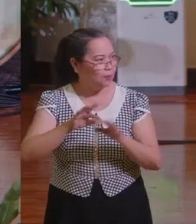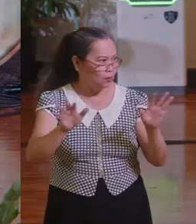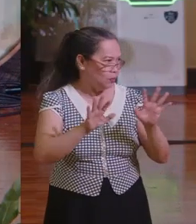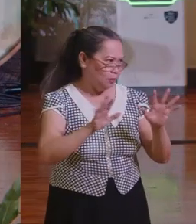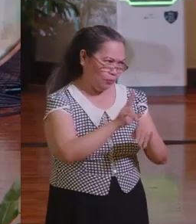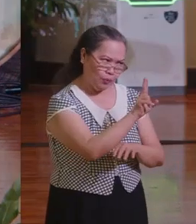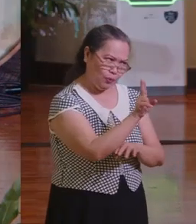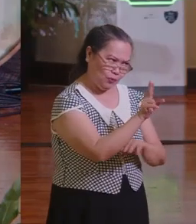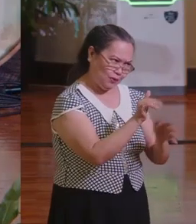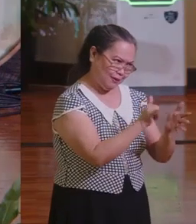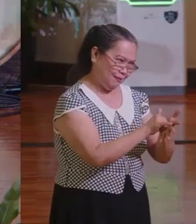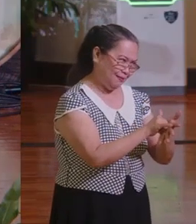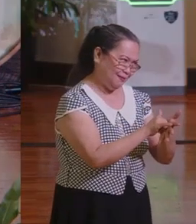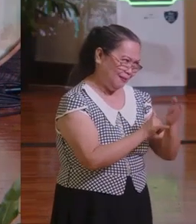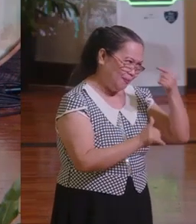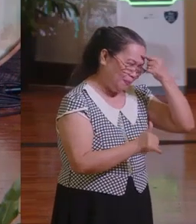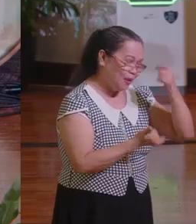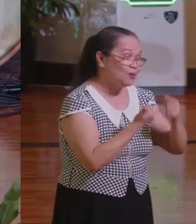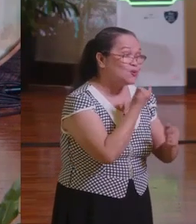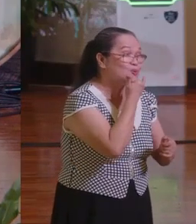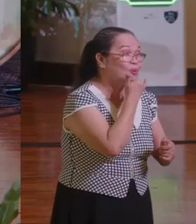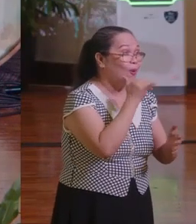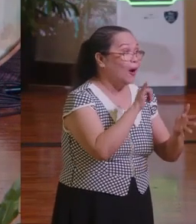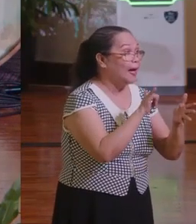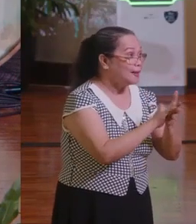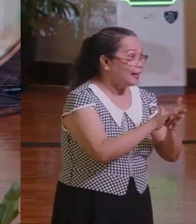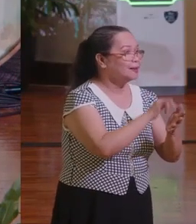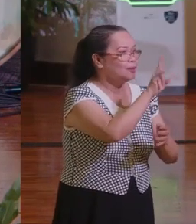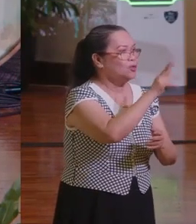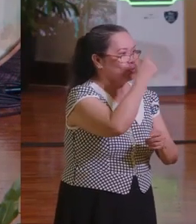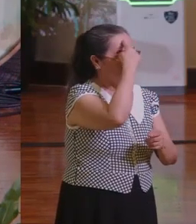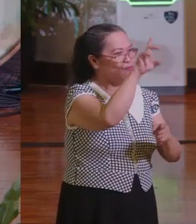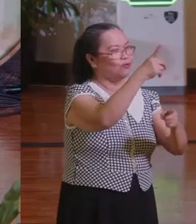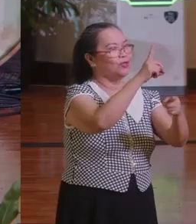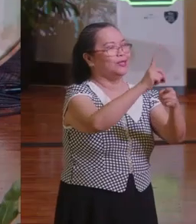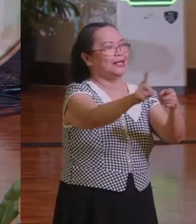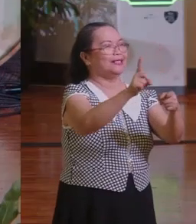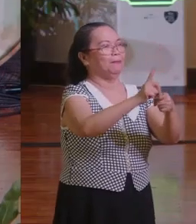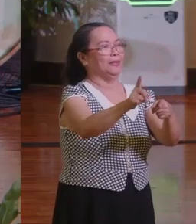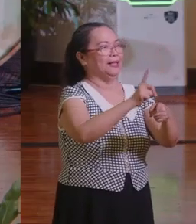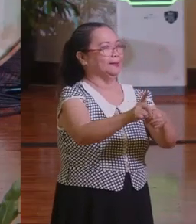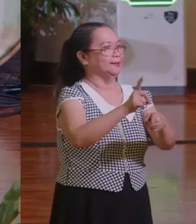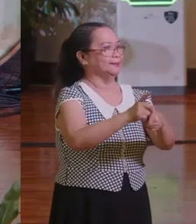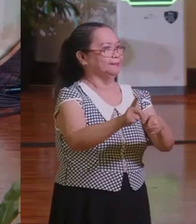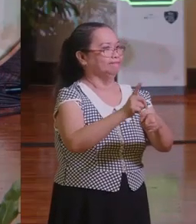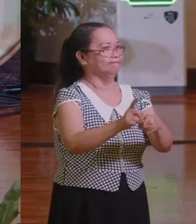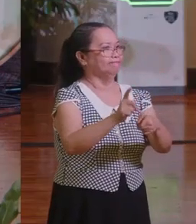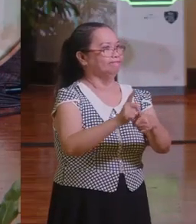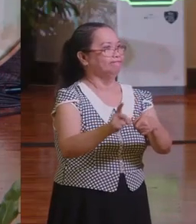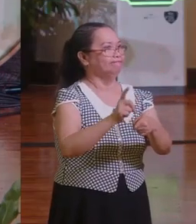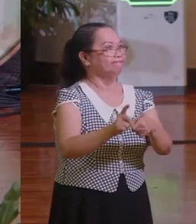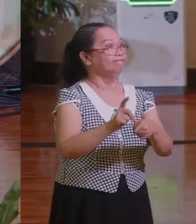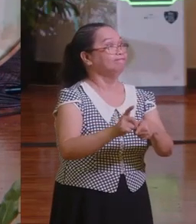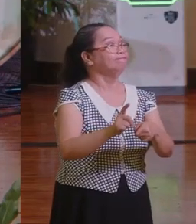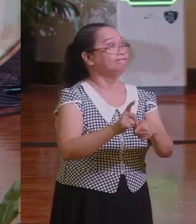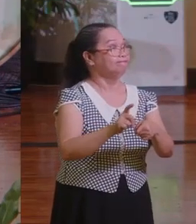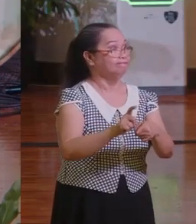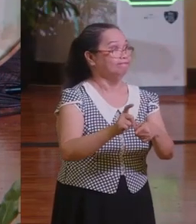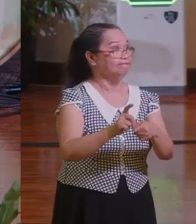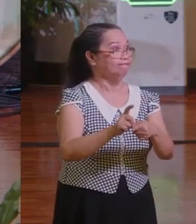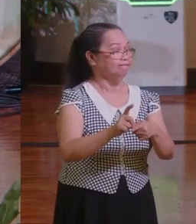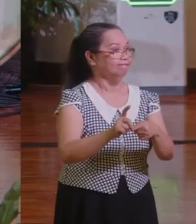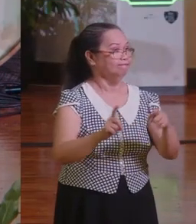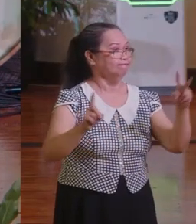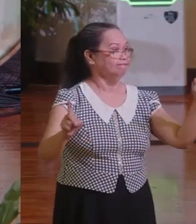pong gagamitin yung verse na yun, mali pong gamit yun. Ang gamit po nun ay sa pagdidisiplina, pagtutuwid ng isang